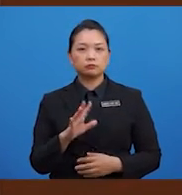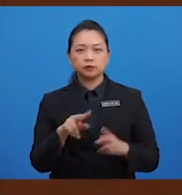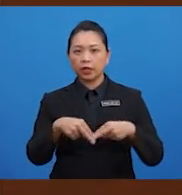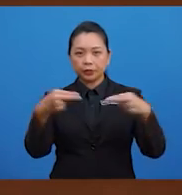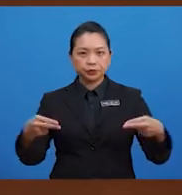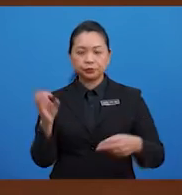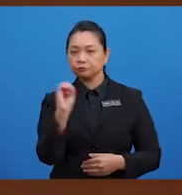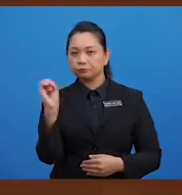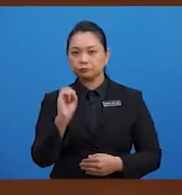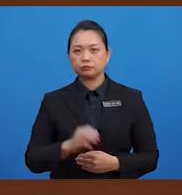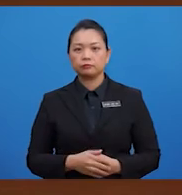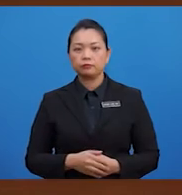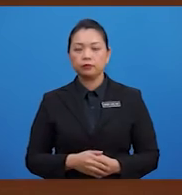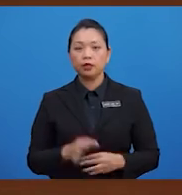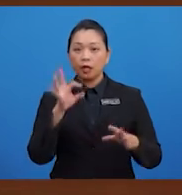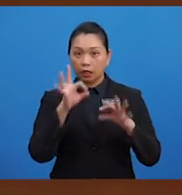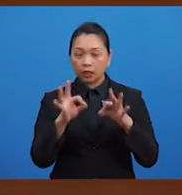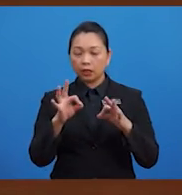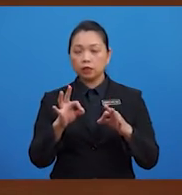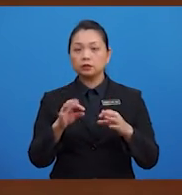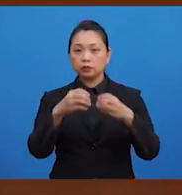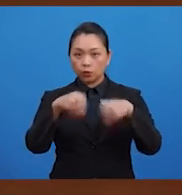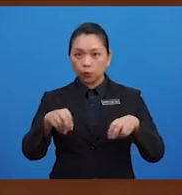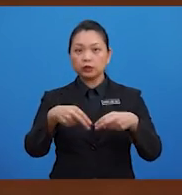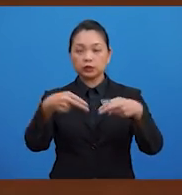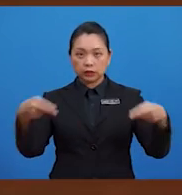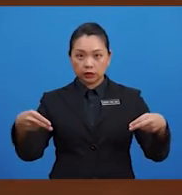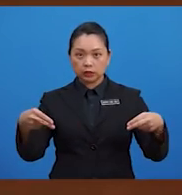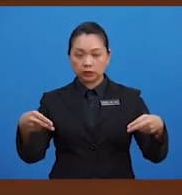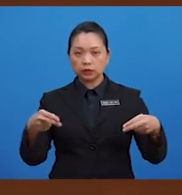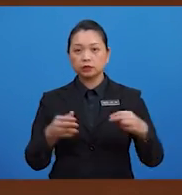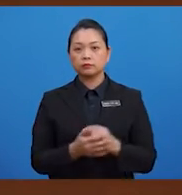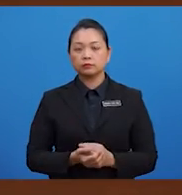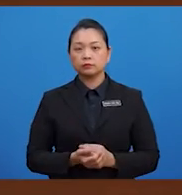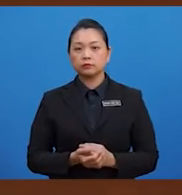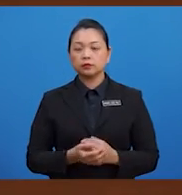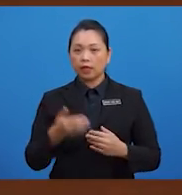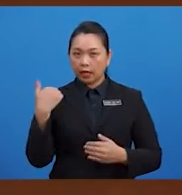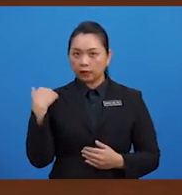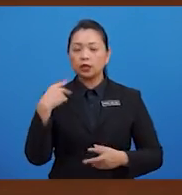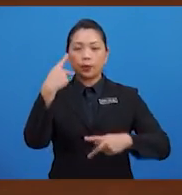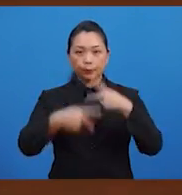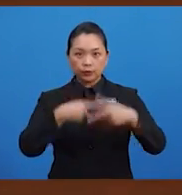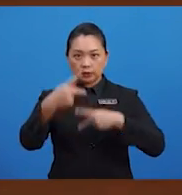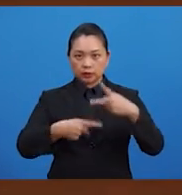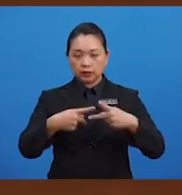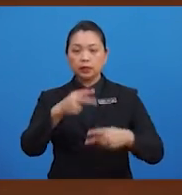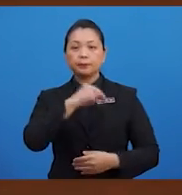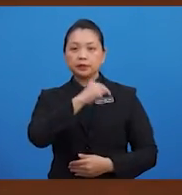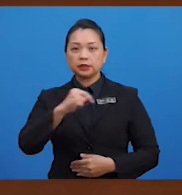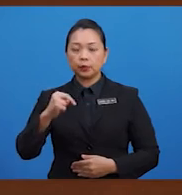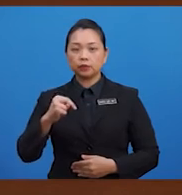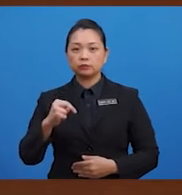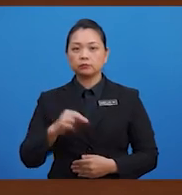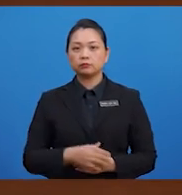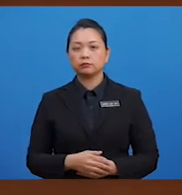menetas. Manakala telur tetasan ia dihasilkan oleh ayam betina setelah melalui proses